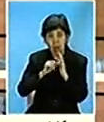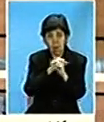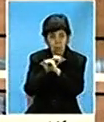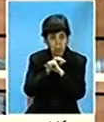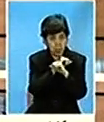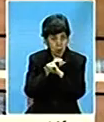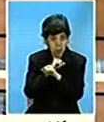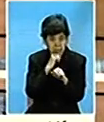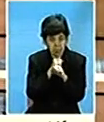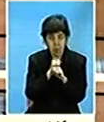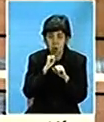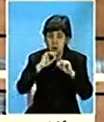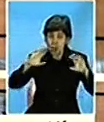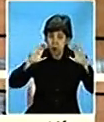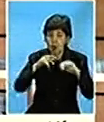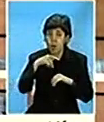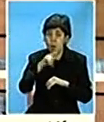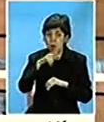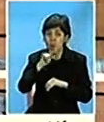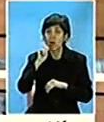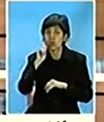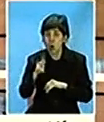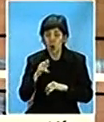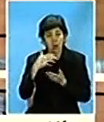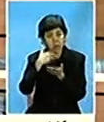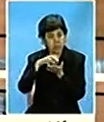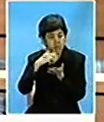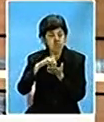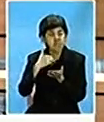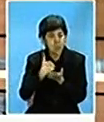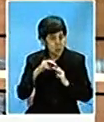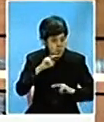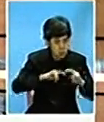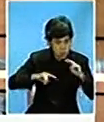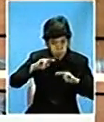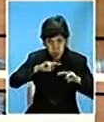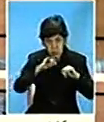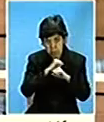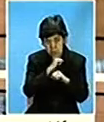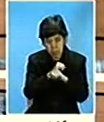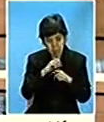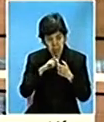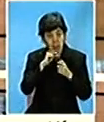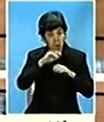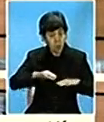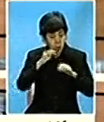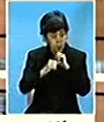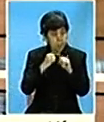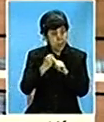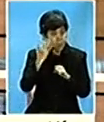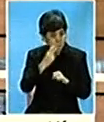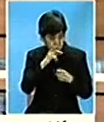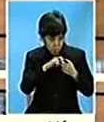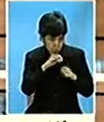ราบปรามทุจริตภาครัฐก็ได้ออกมาพูดแล้วว่าตรวจสอบการแก้ไขปัญหาน้ำท่วมปีที่แล้ว